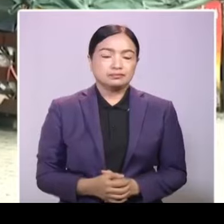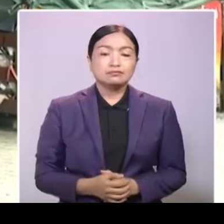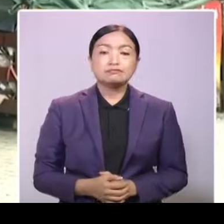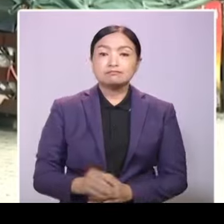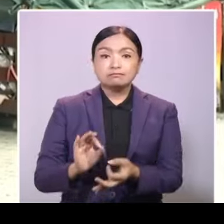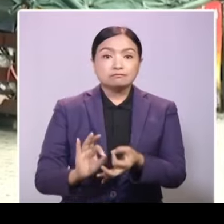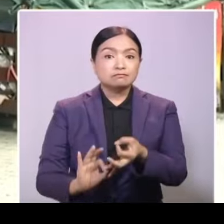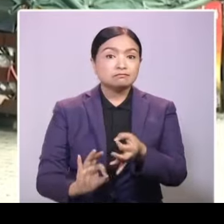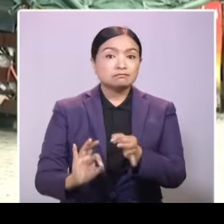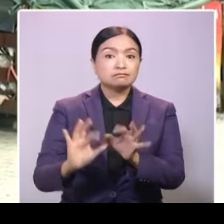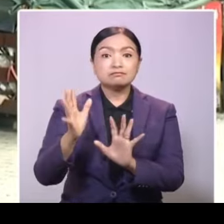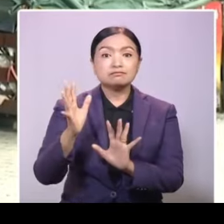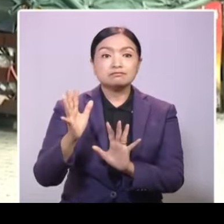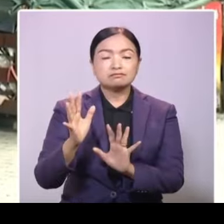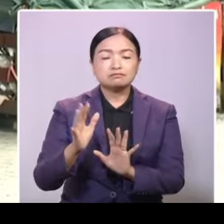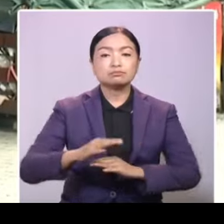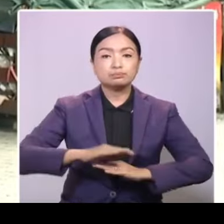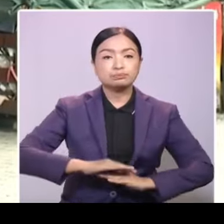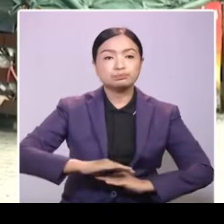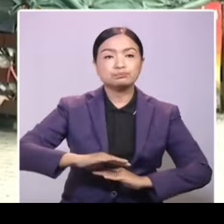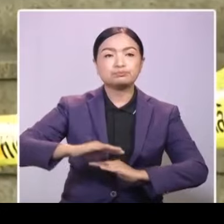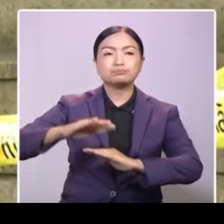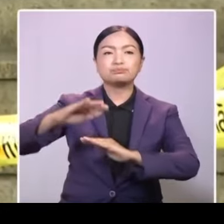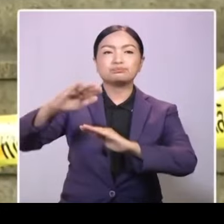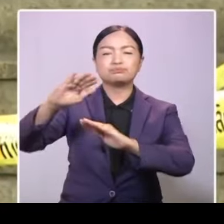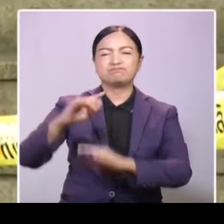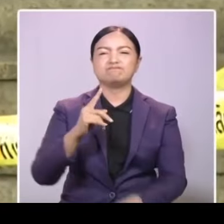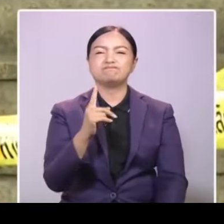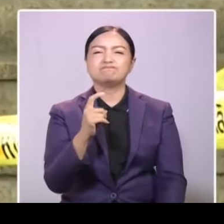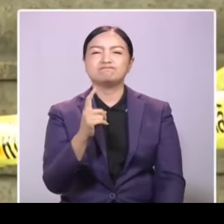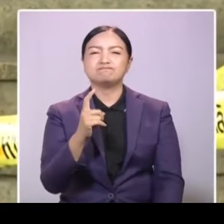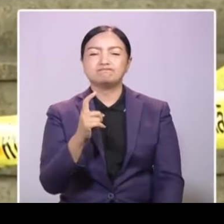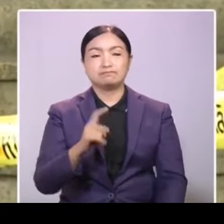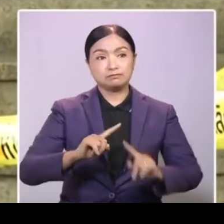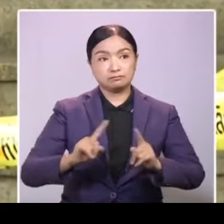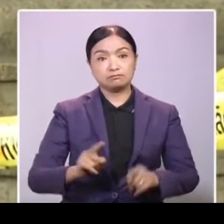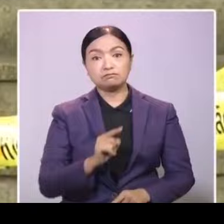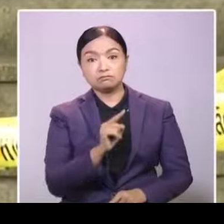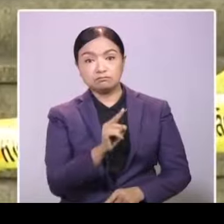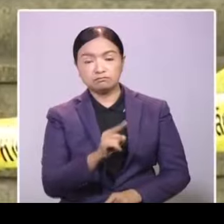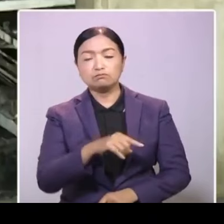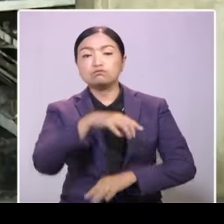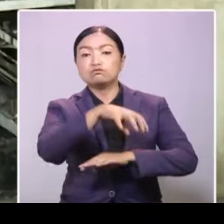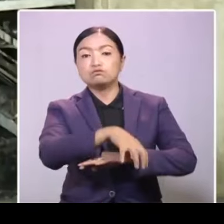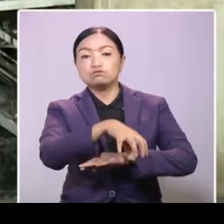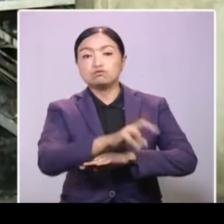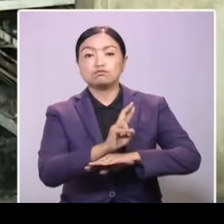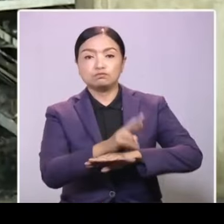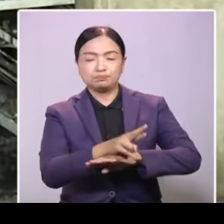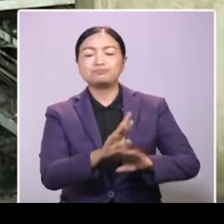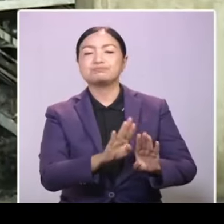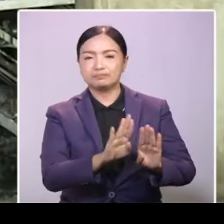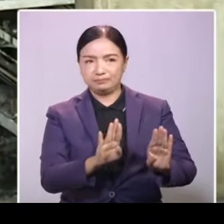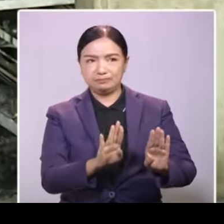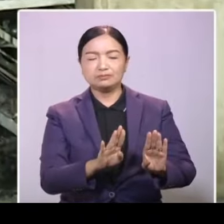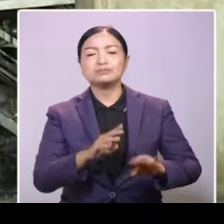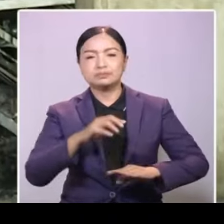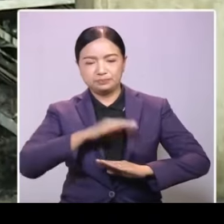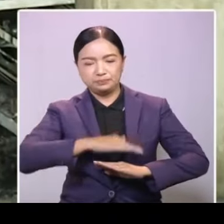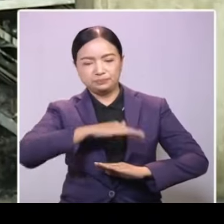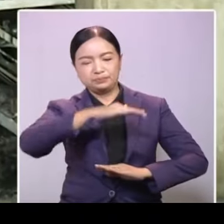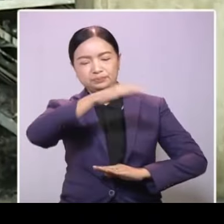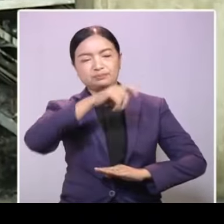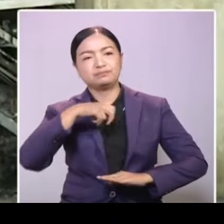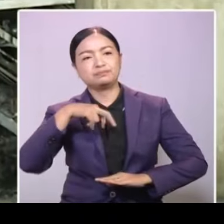พลิงไหม้ขึ้นมาครับปรากฏว่าบันไดเลื่อนเนี่ยใช้การไม่ได้นะแต่ว่าสถานียังเปิดให้บริการอยู่เพราะฉะนั้นต้องเดินขึ้นบัน